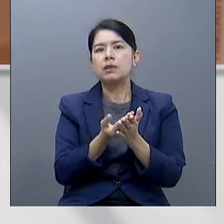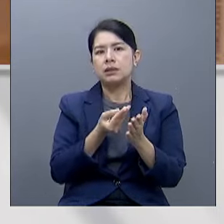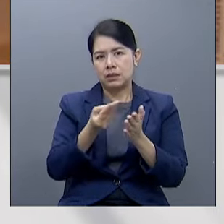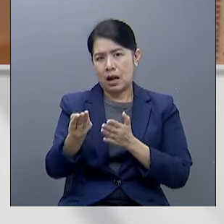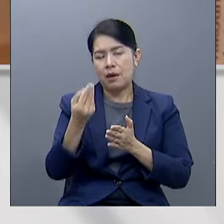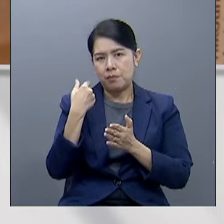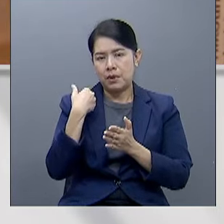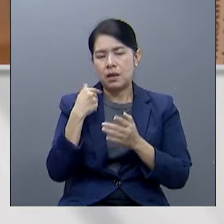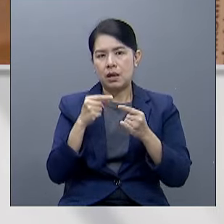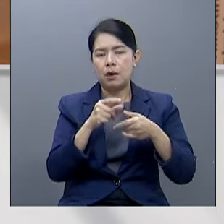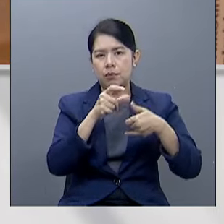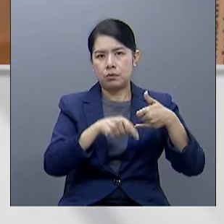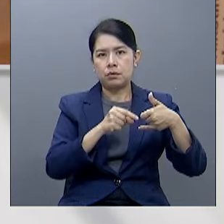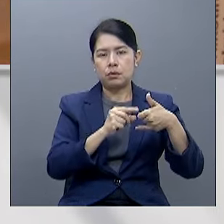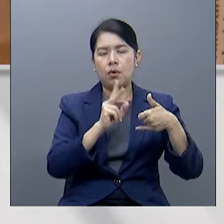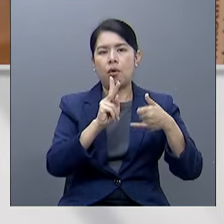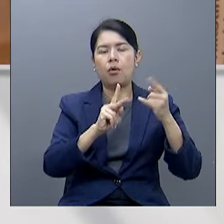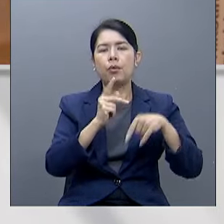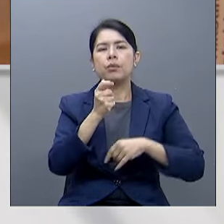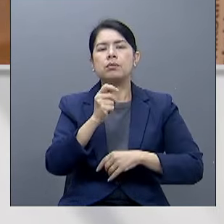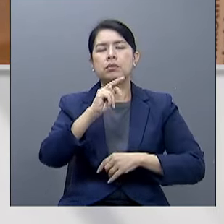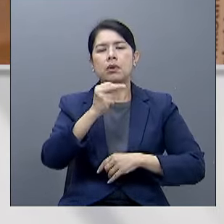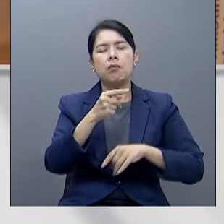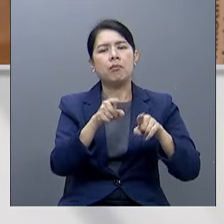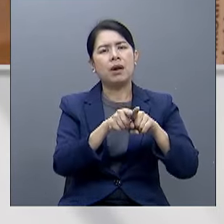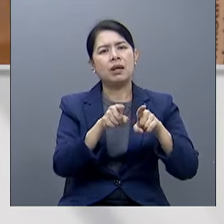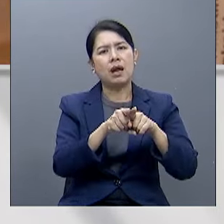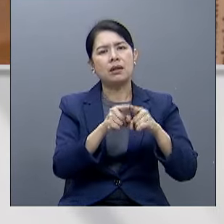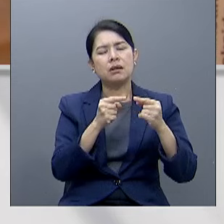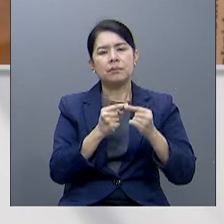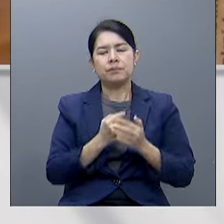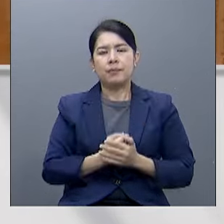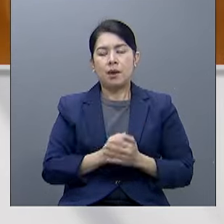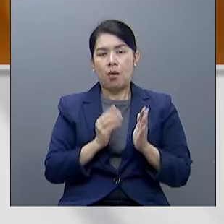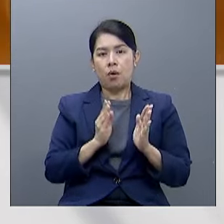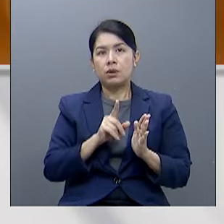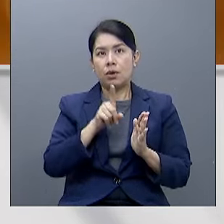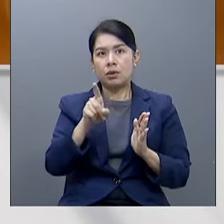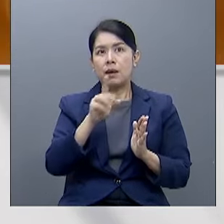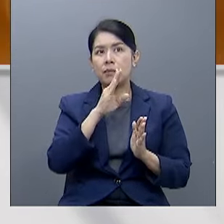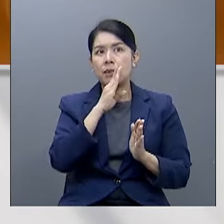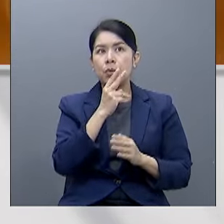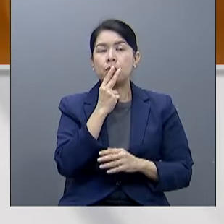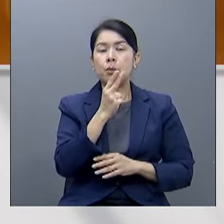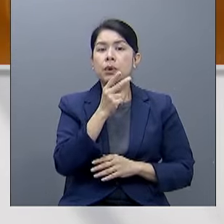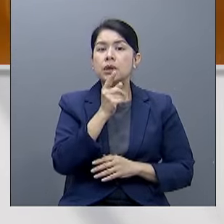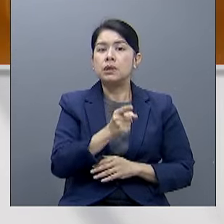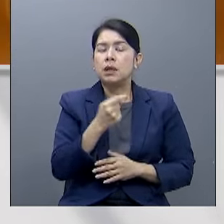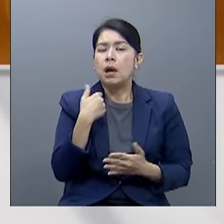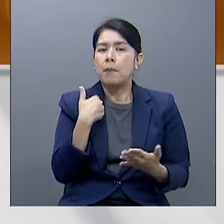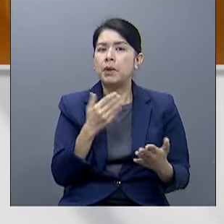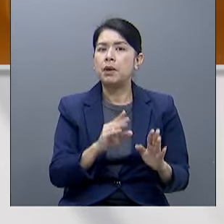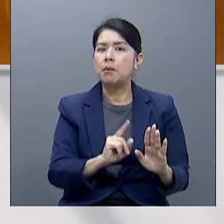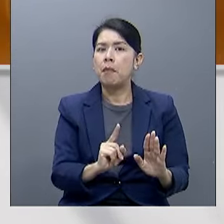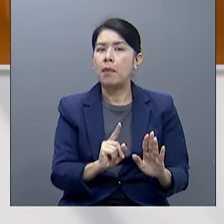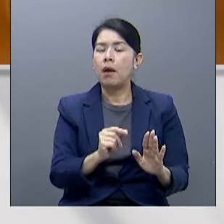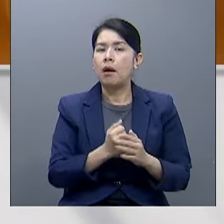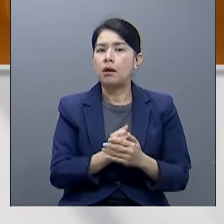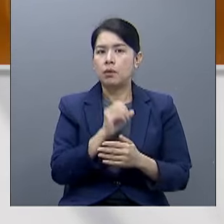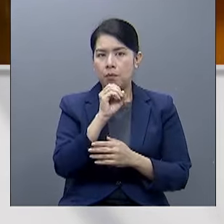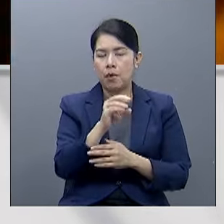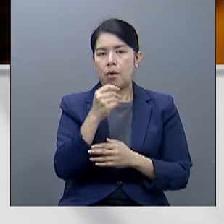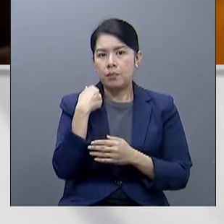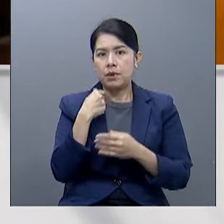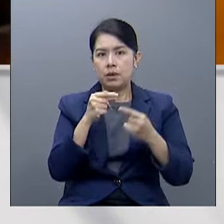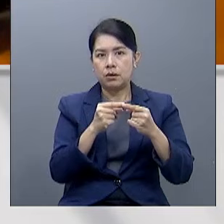ถึงตัวคุณก้องด้วยแต่สิ่งที่น่าสนใจก็คือพอมีคนเข้าไปถามว่าแล้วบุหรี่จริงอ่ะจะเอายังไงก็พบว่าทางผู้